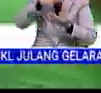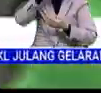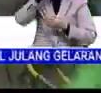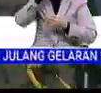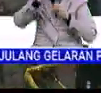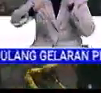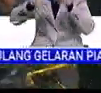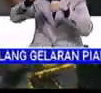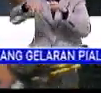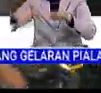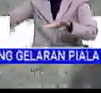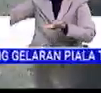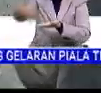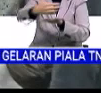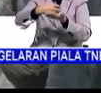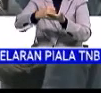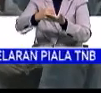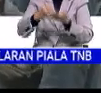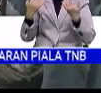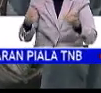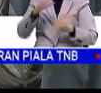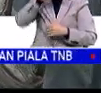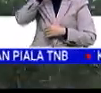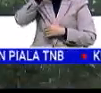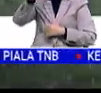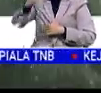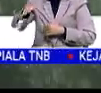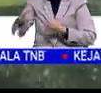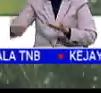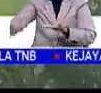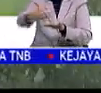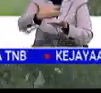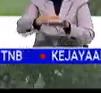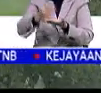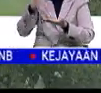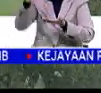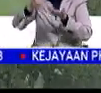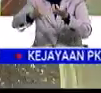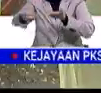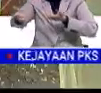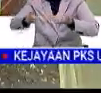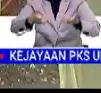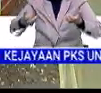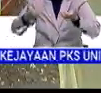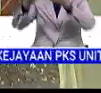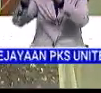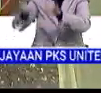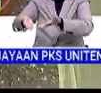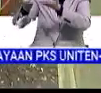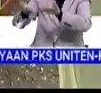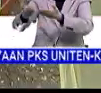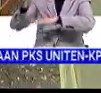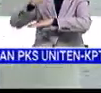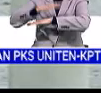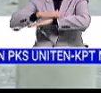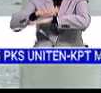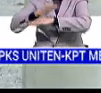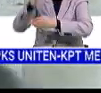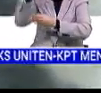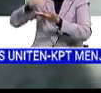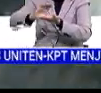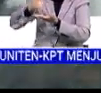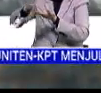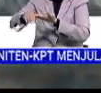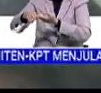sekitar kawasan setempat. Sampah yang dikumpul kemudiannya diasingkan dan ditimbang di kaunter trash to cash